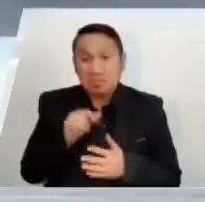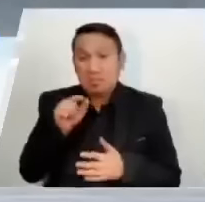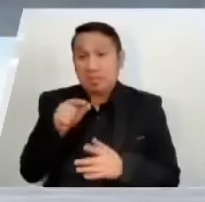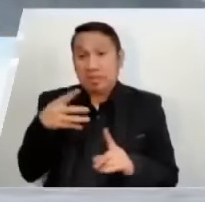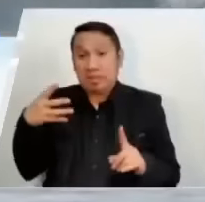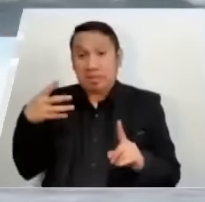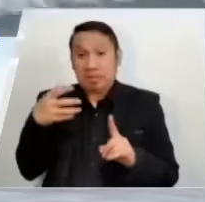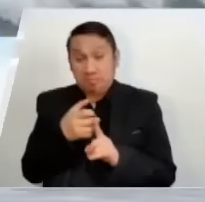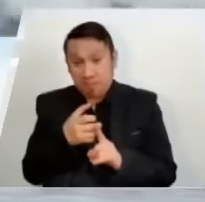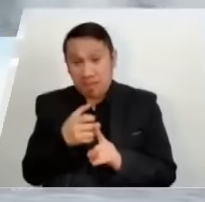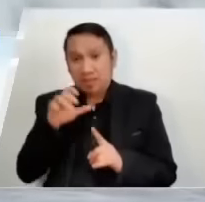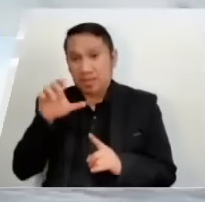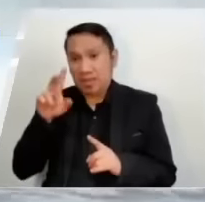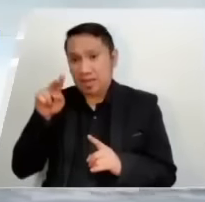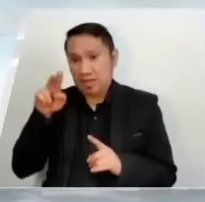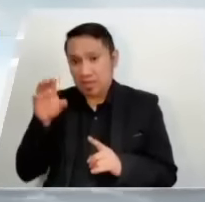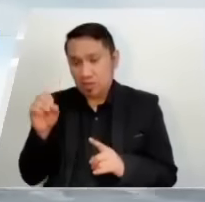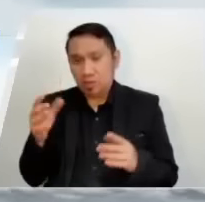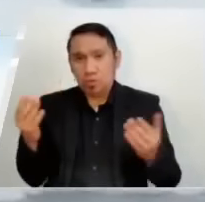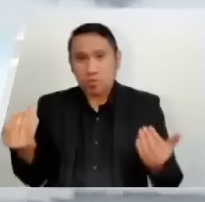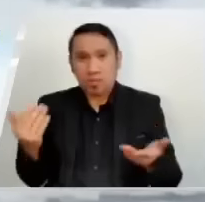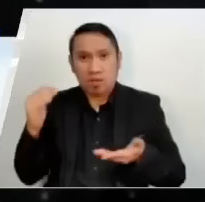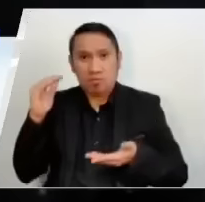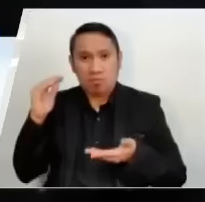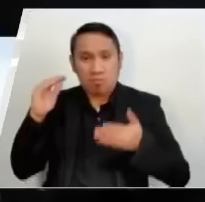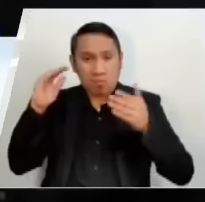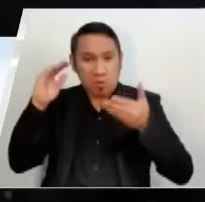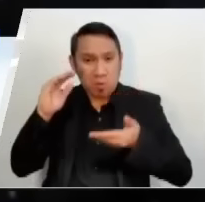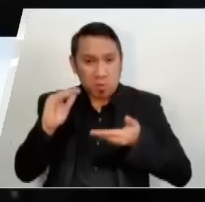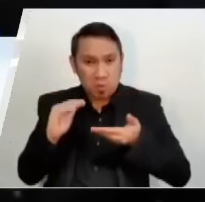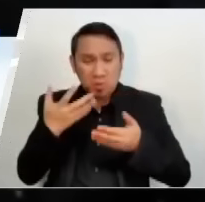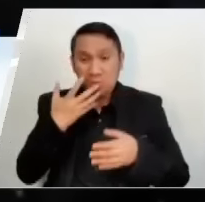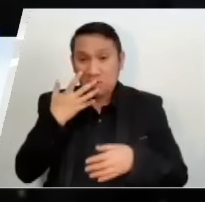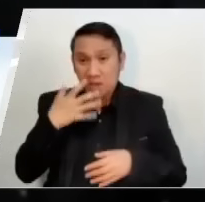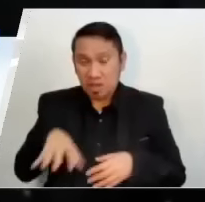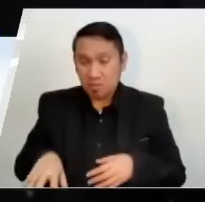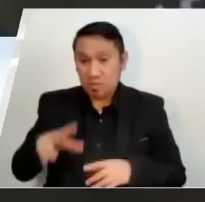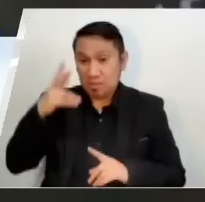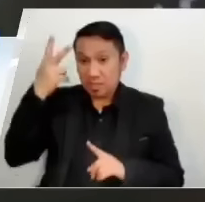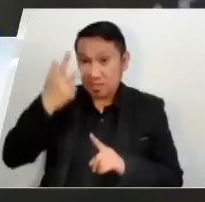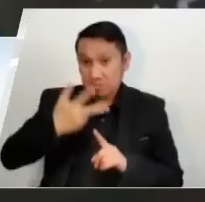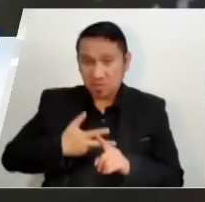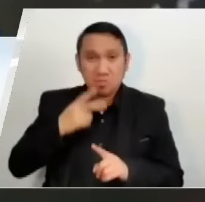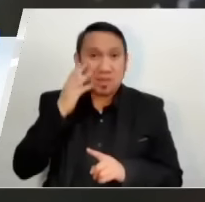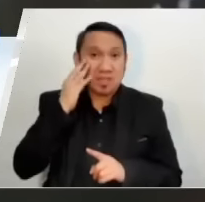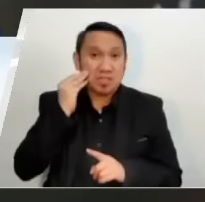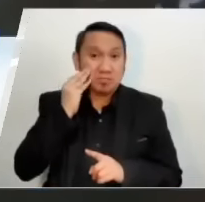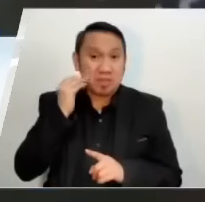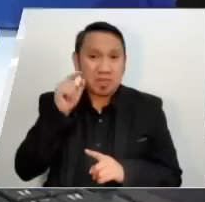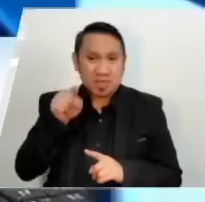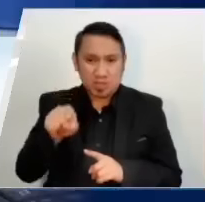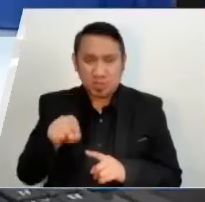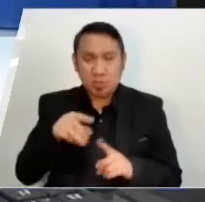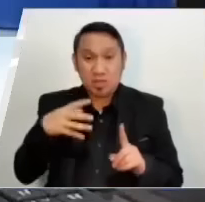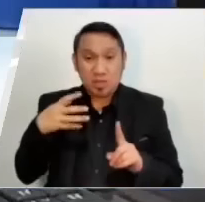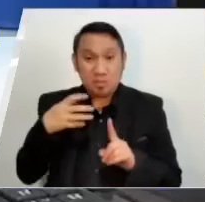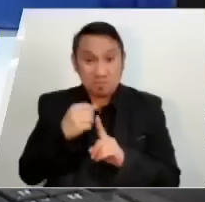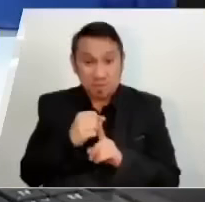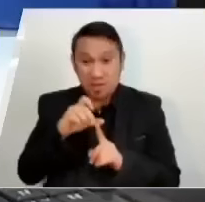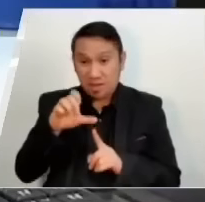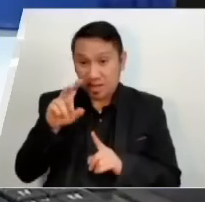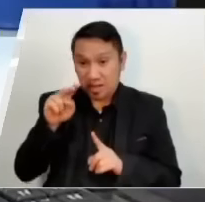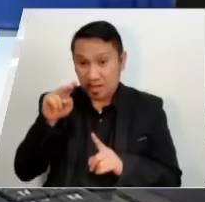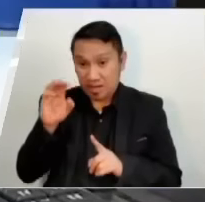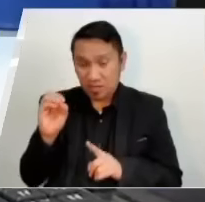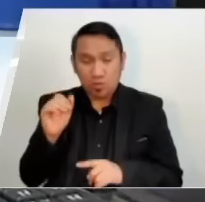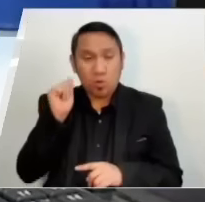bagamat papahupa ng temperatura sa dagat Pasipiko. Hanggang 3 buwan pa daw mararamdaman ang epekto ng El Nino. Historically, lagi pong may